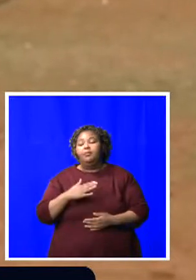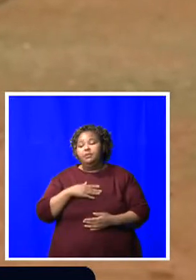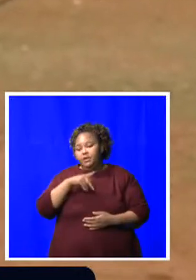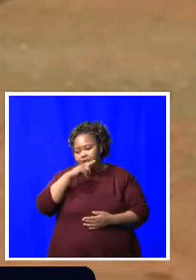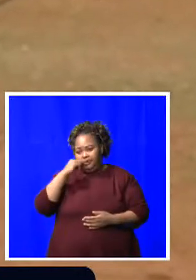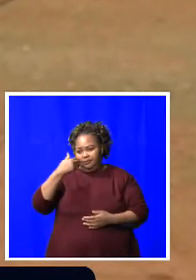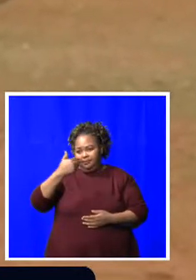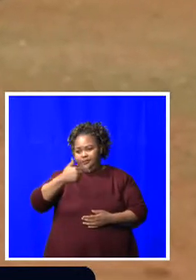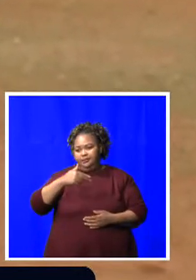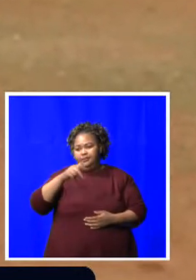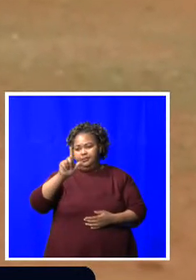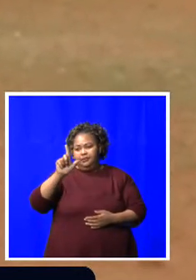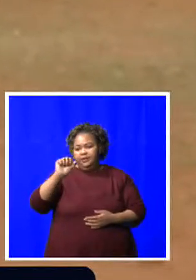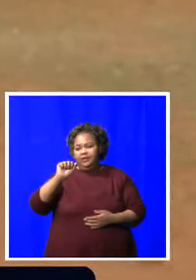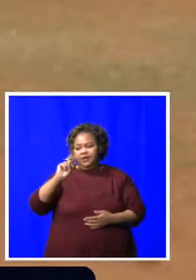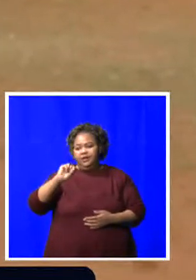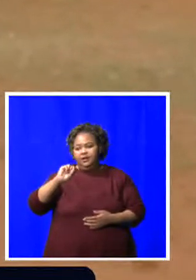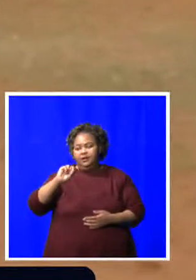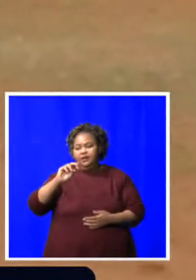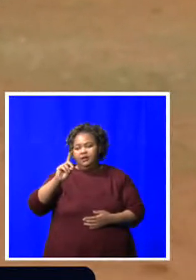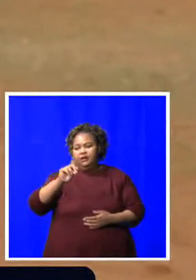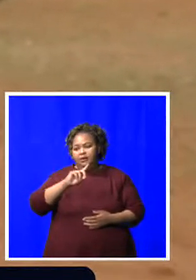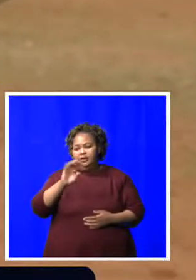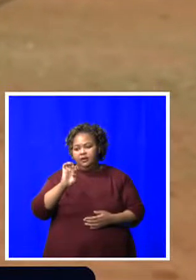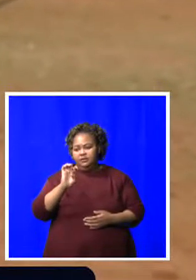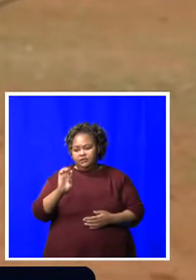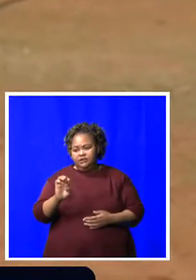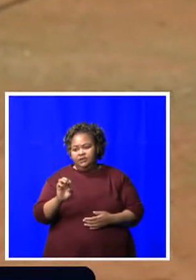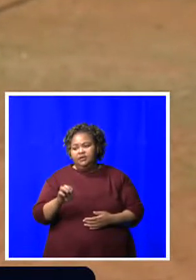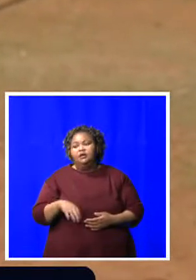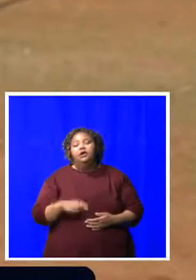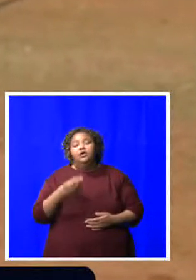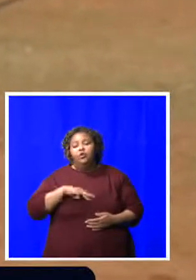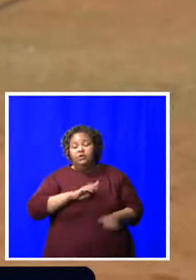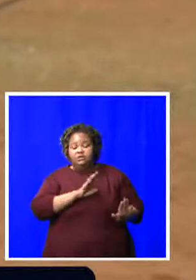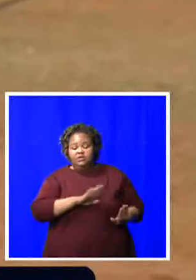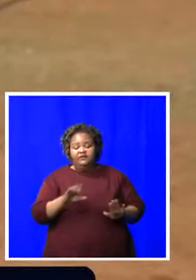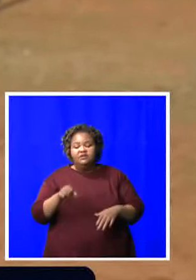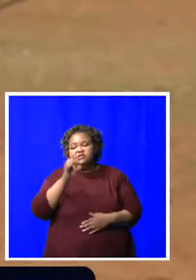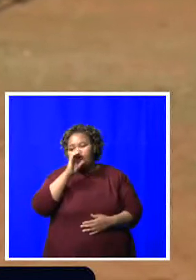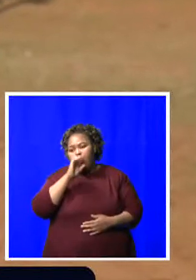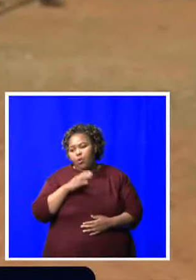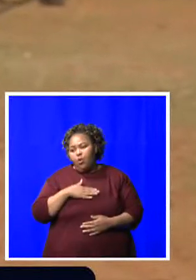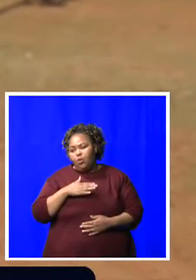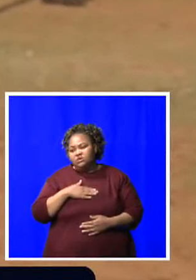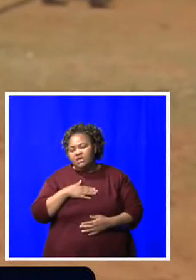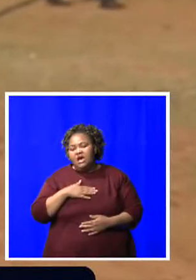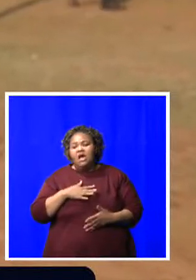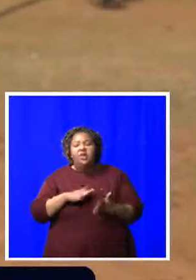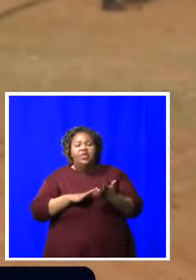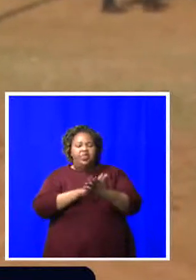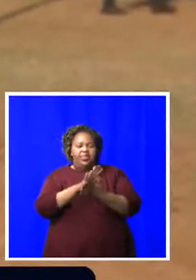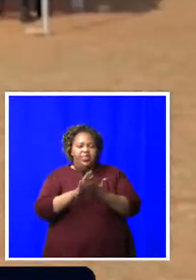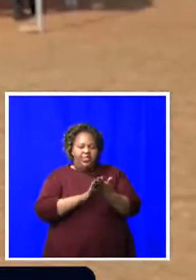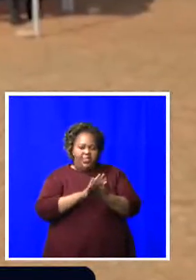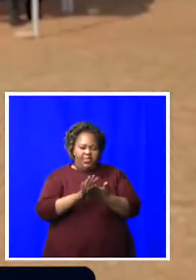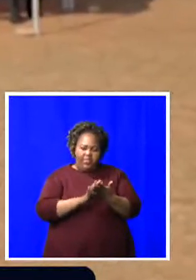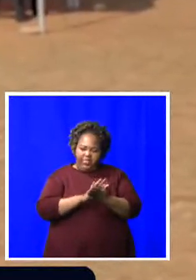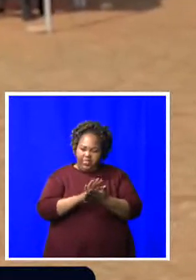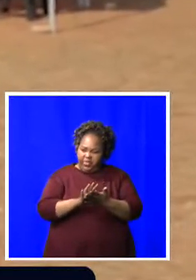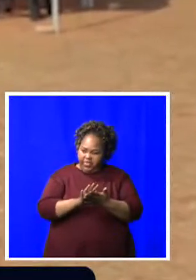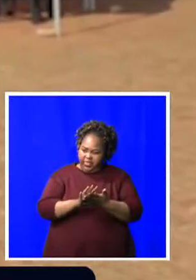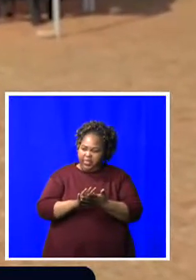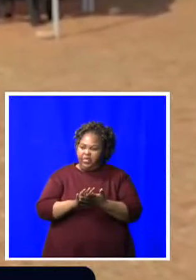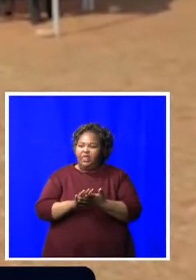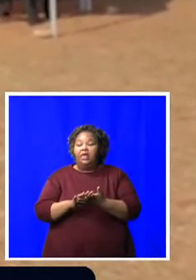sibongo angikhoni nokuthini sicela sibasithe ngemanti nangekudla simakade nako konke lo nje